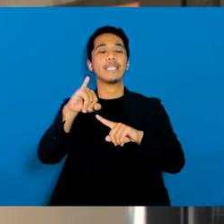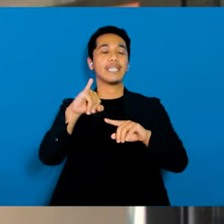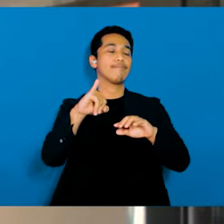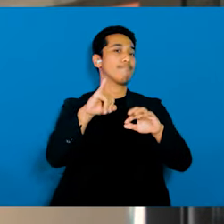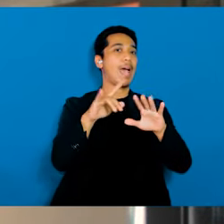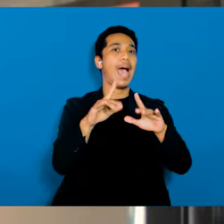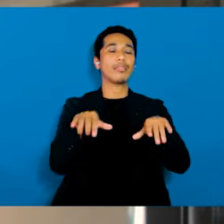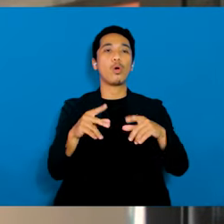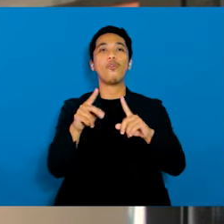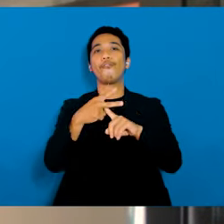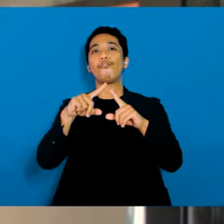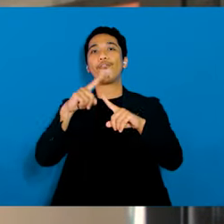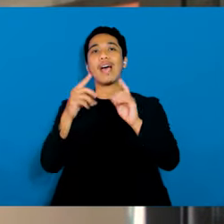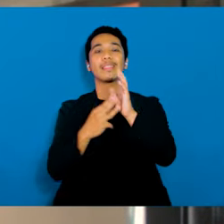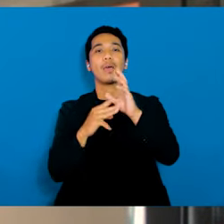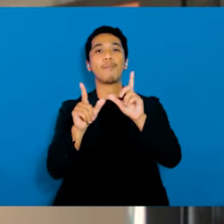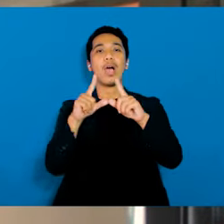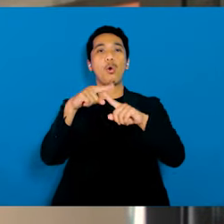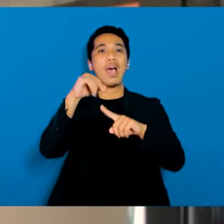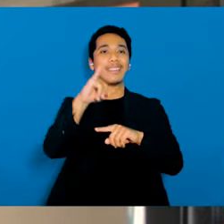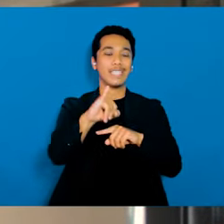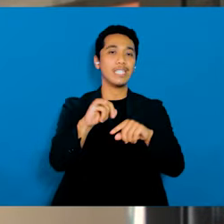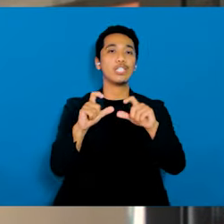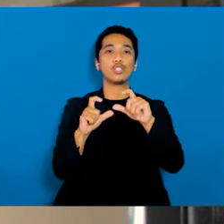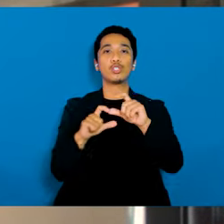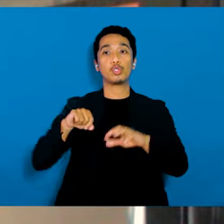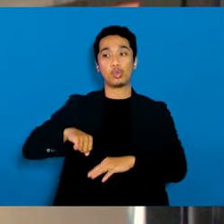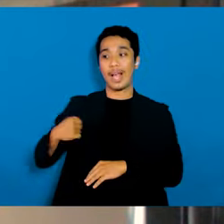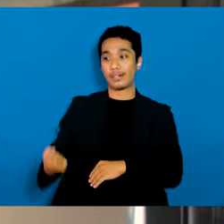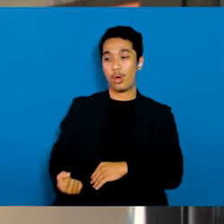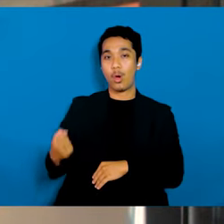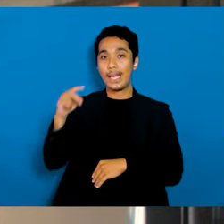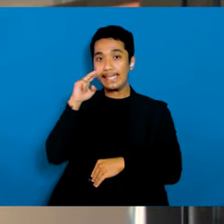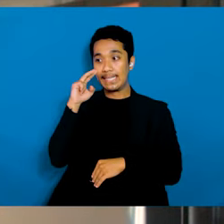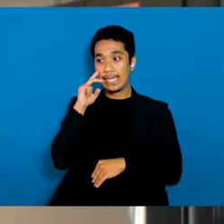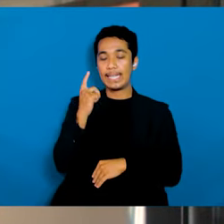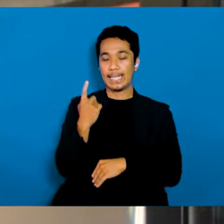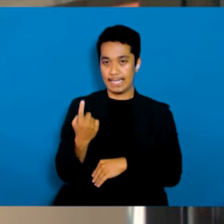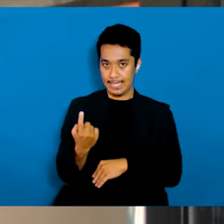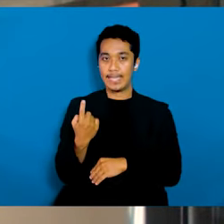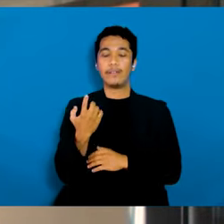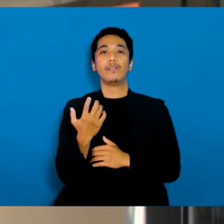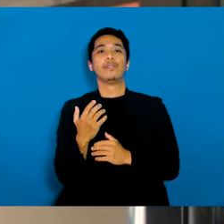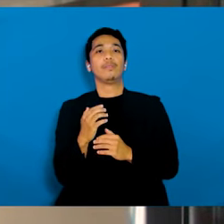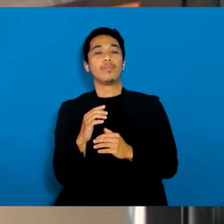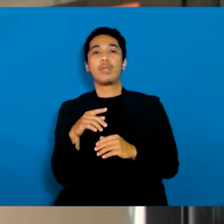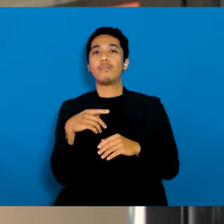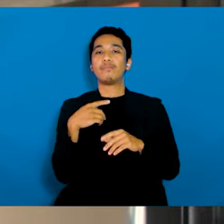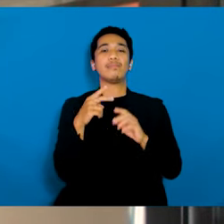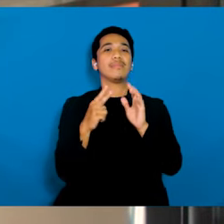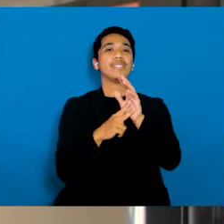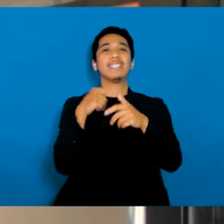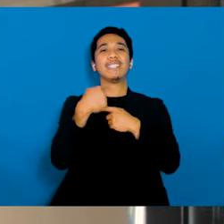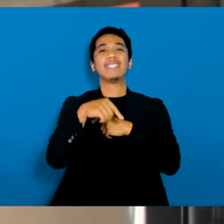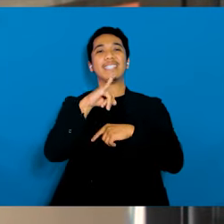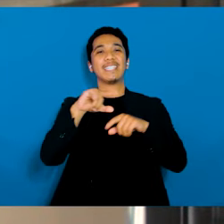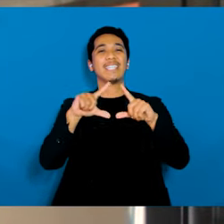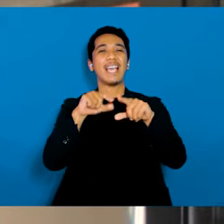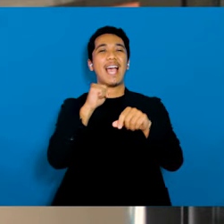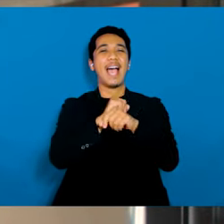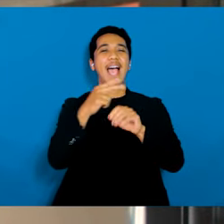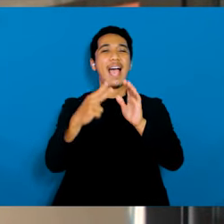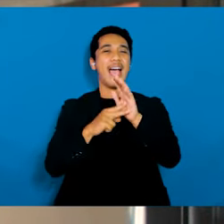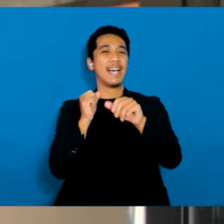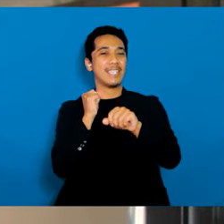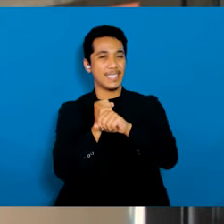Rahmawati, Fatmawati Soekarno ya, jadi istrinya Pak Soekarno itu. Kemudian Nyi